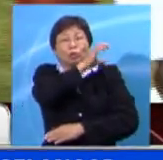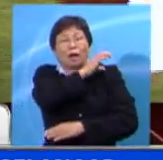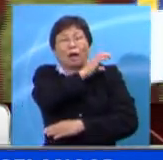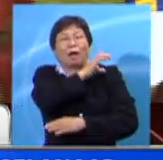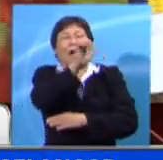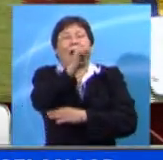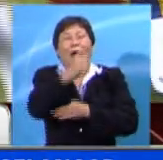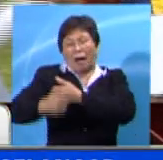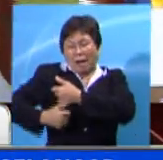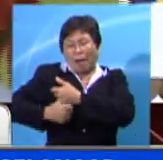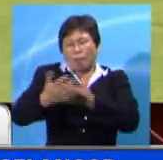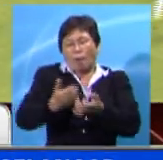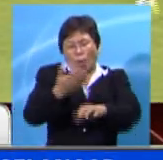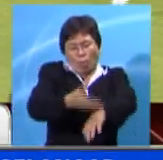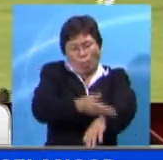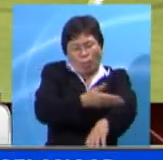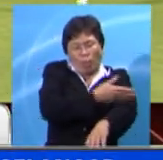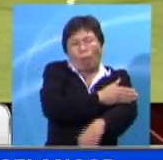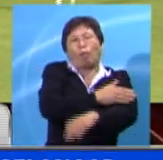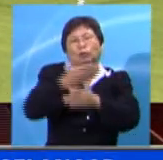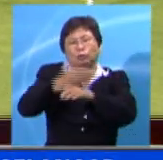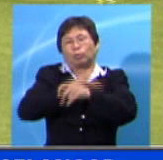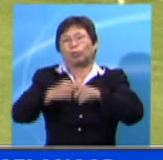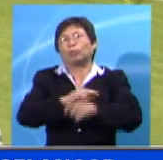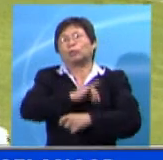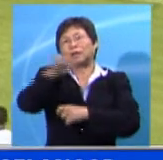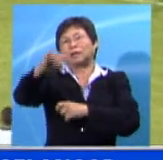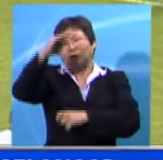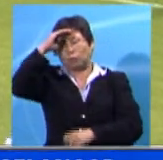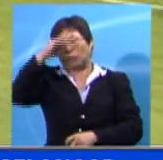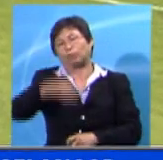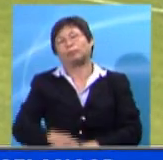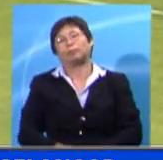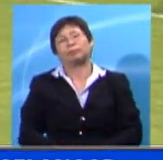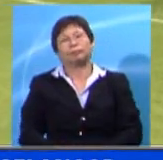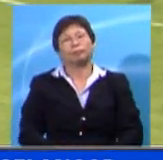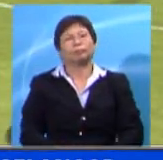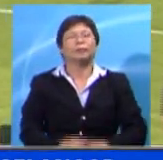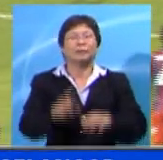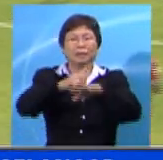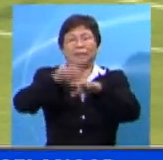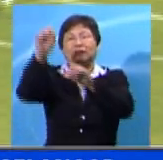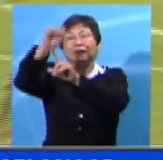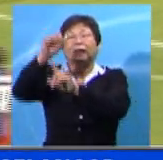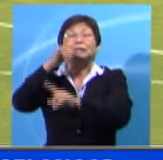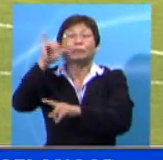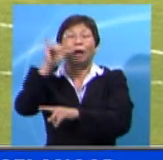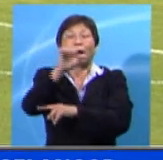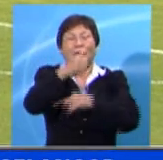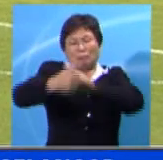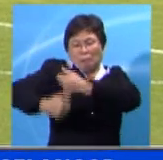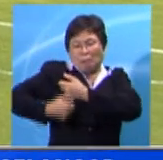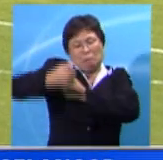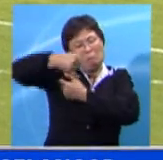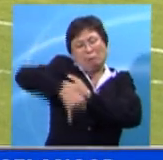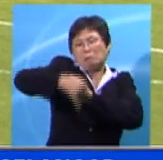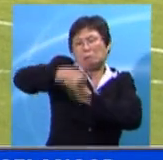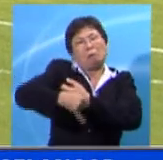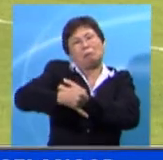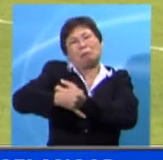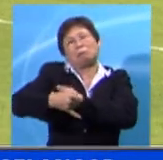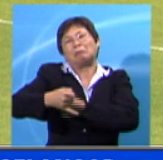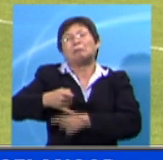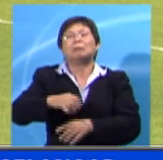mahu memperbaiki setiap kelemahan yang ada sebelum bertandang ke lakin dalam aksi di Selayang semalam ATM gagal memanfaatkan